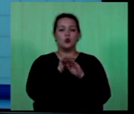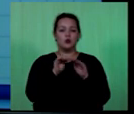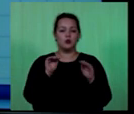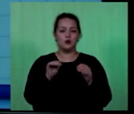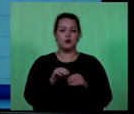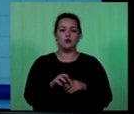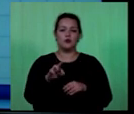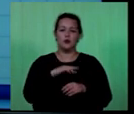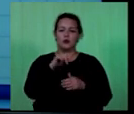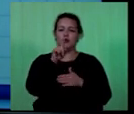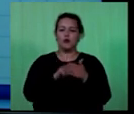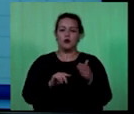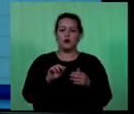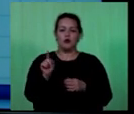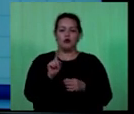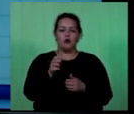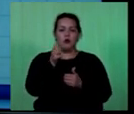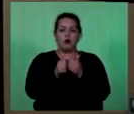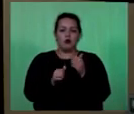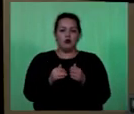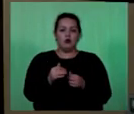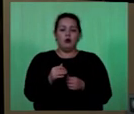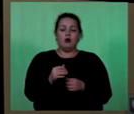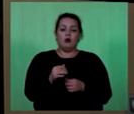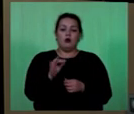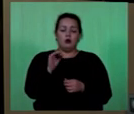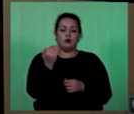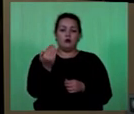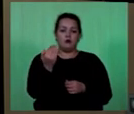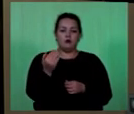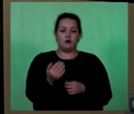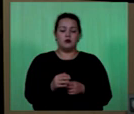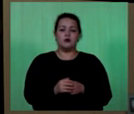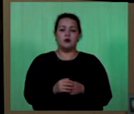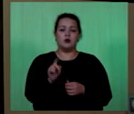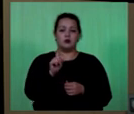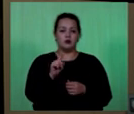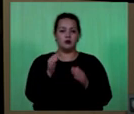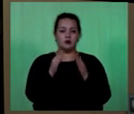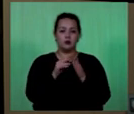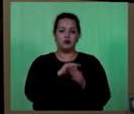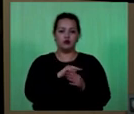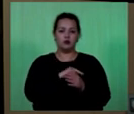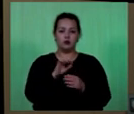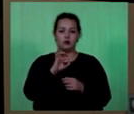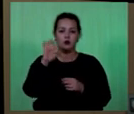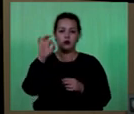уверена что каждый из вас получил за домашнюю работу отличные баллы